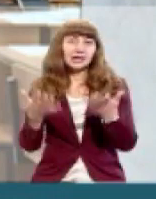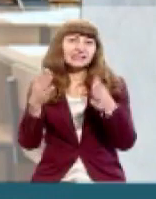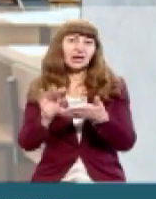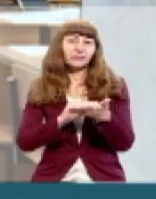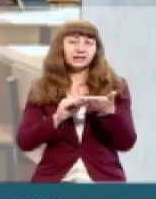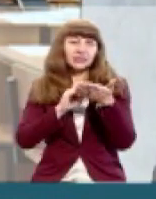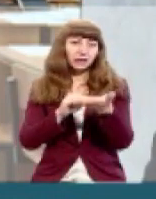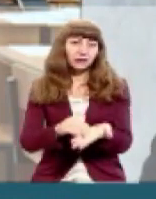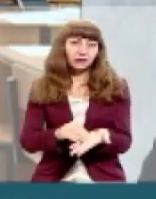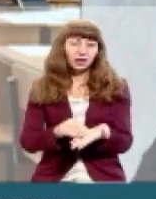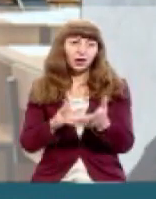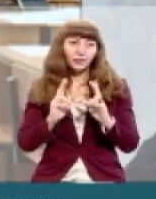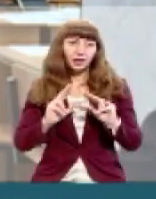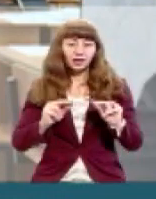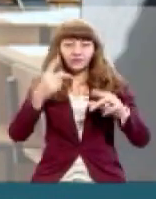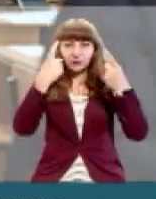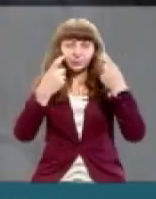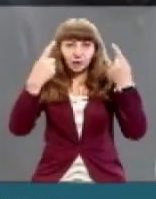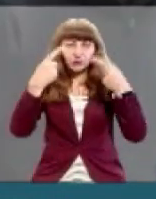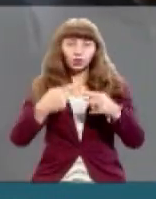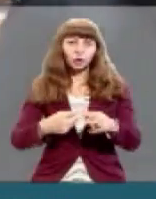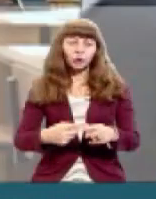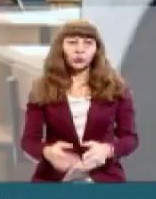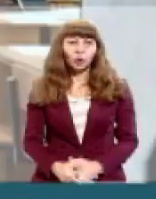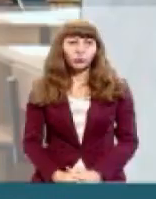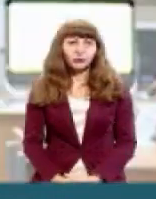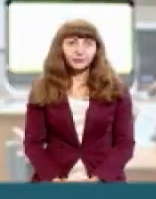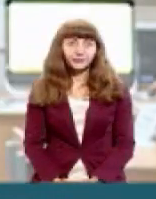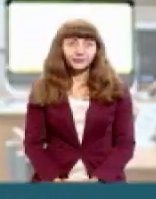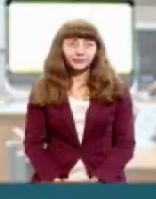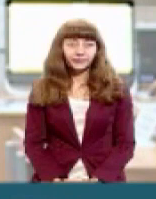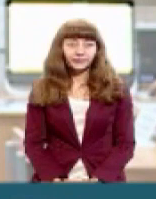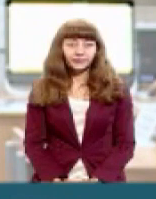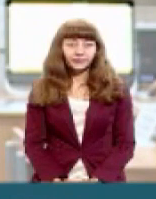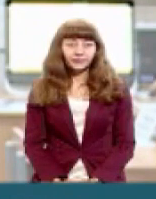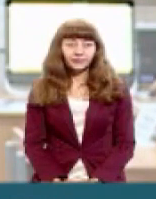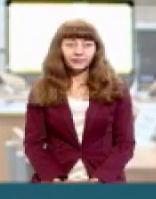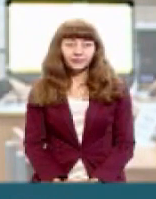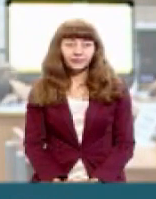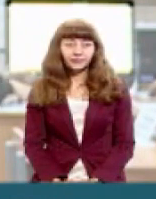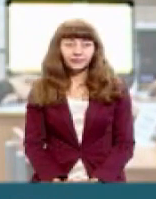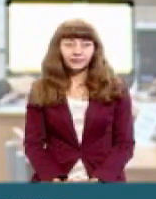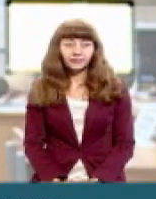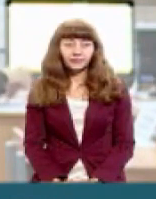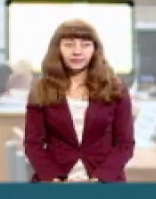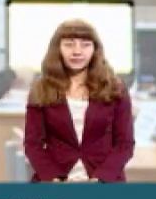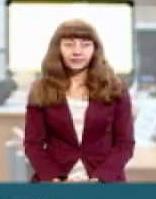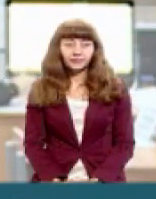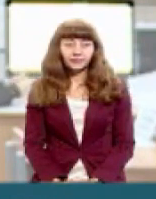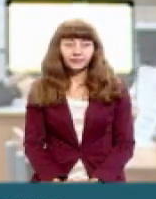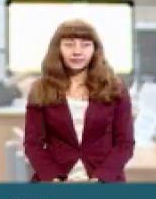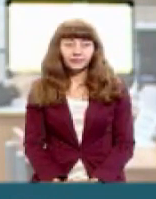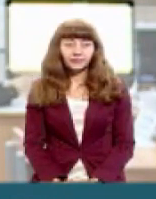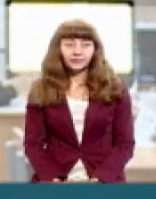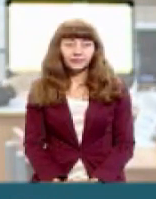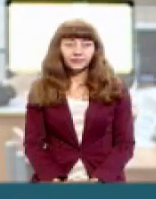бағытты таңдап отырмын. Гранттан үміткер болып отырмыз. Астана IT университеті және де Гумилев атындағы